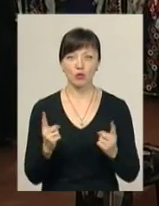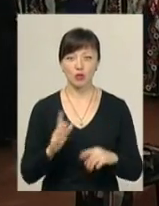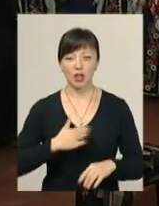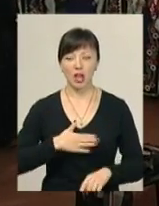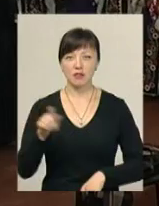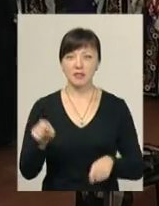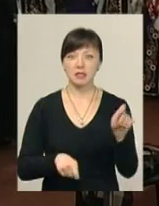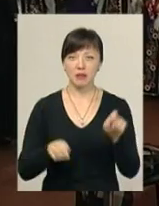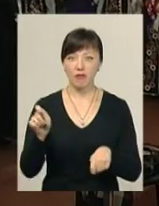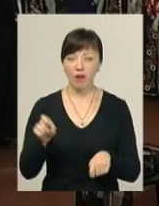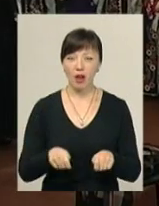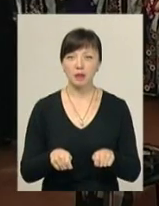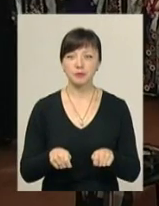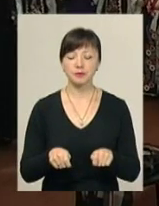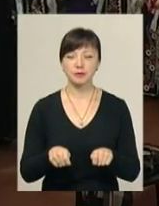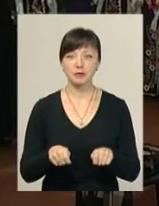наш фестиваль